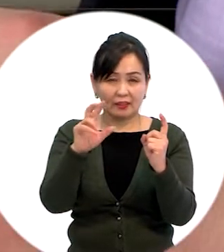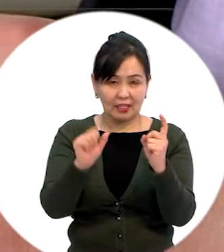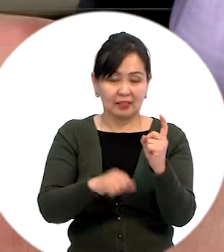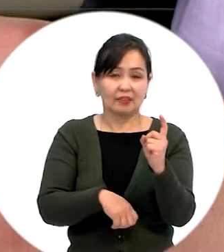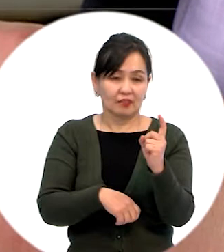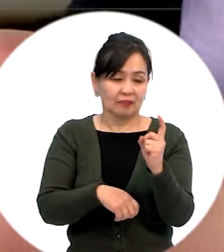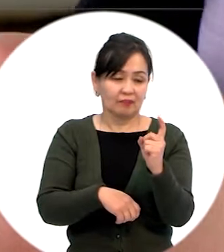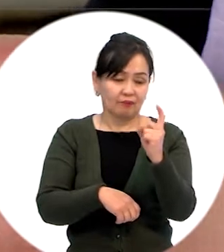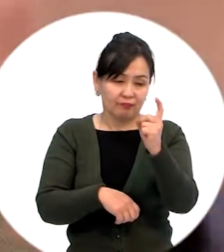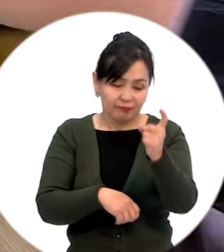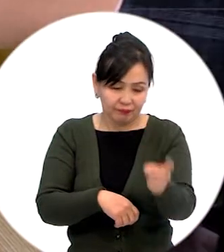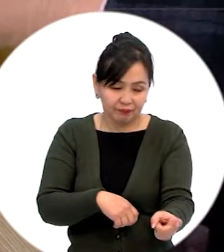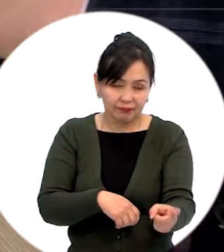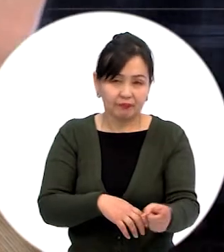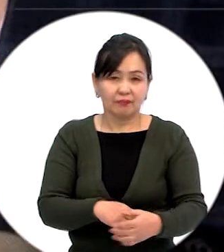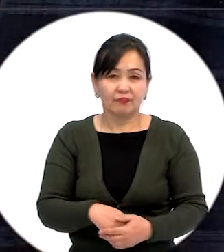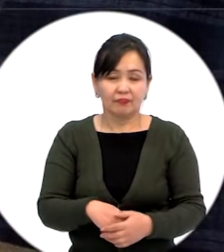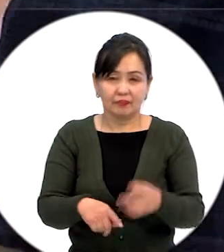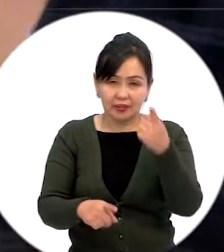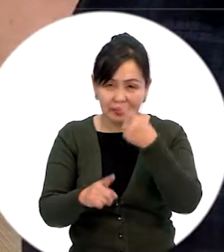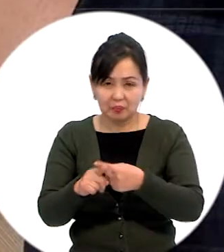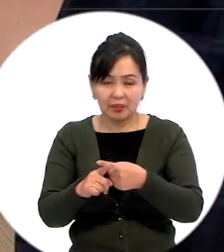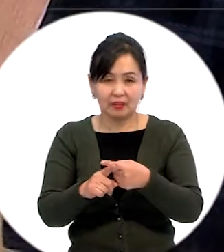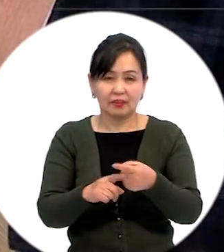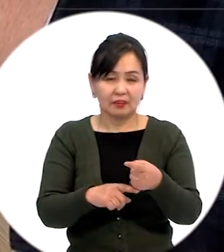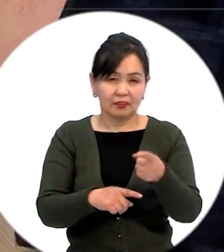бананыг бүгдээ ихэд авчий. За дараагийнхаа хий.